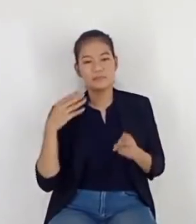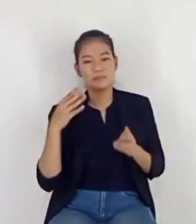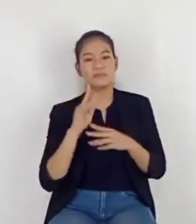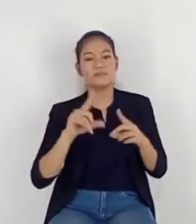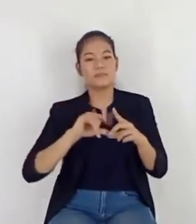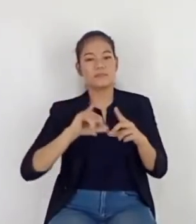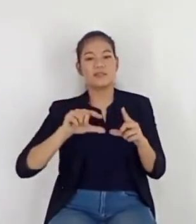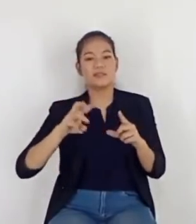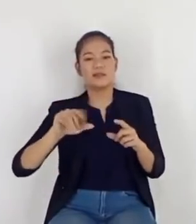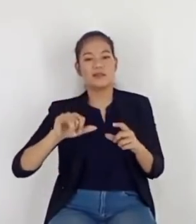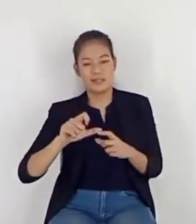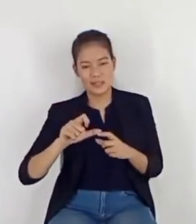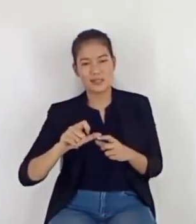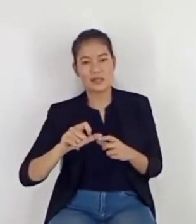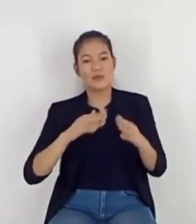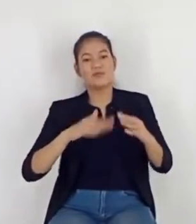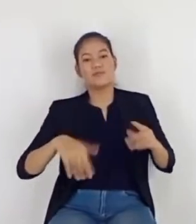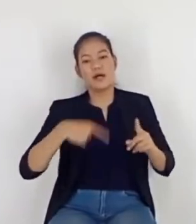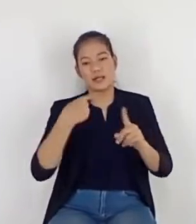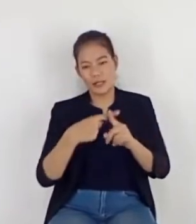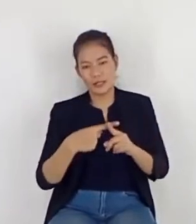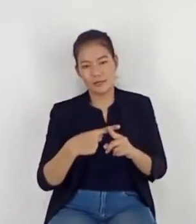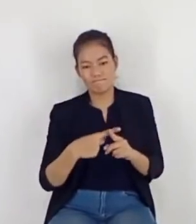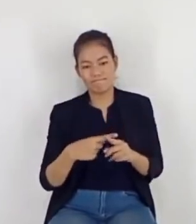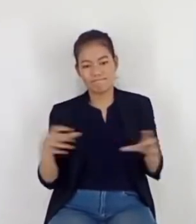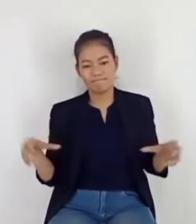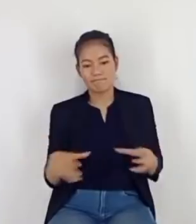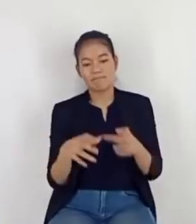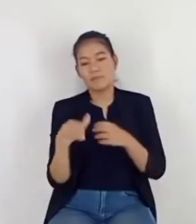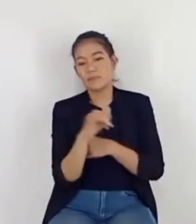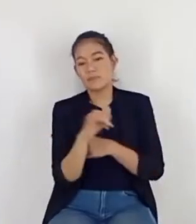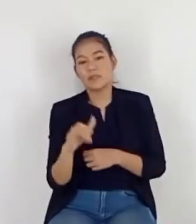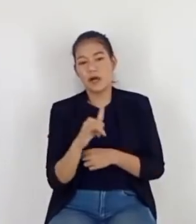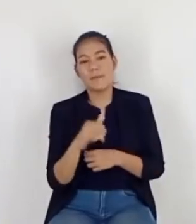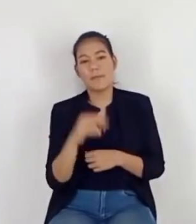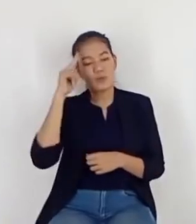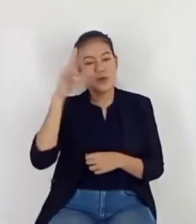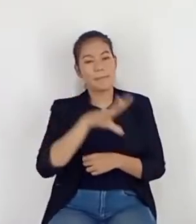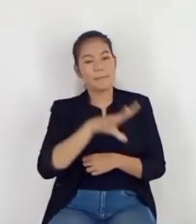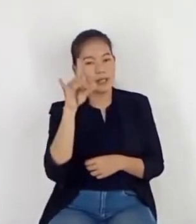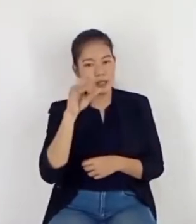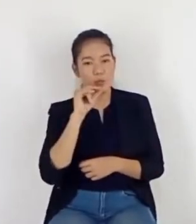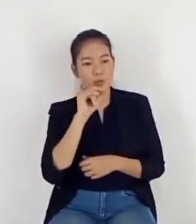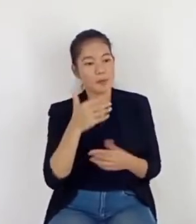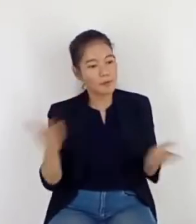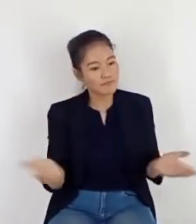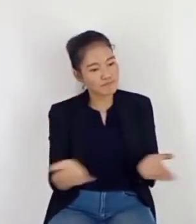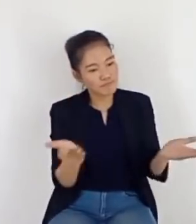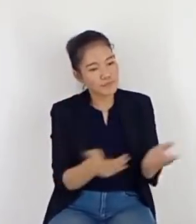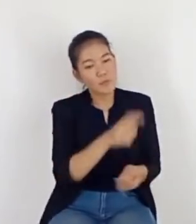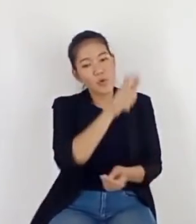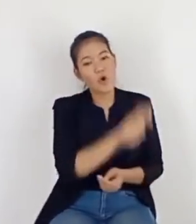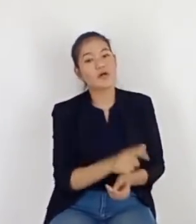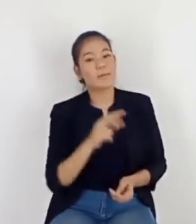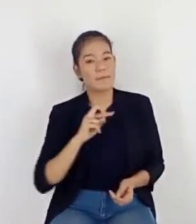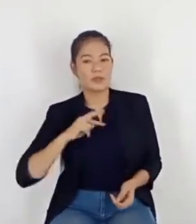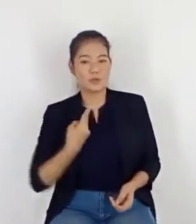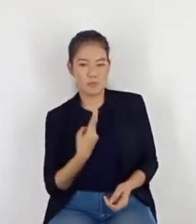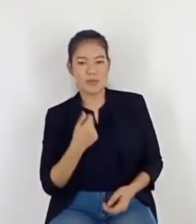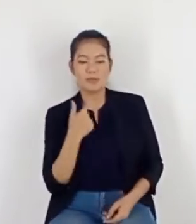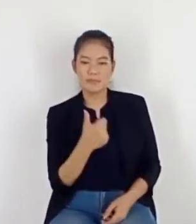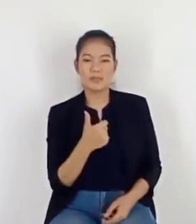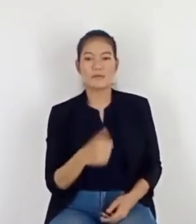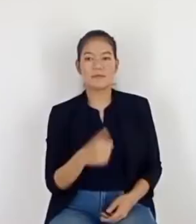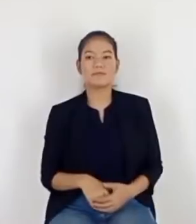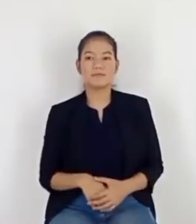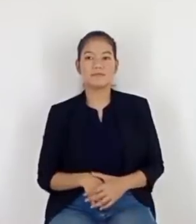tugas gereja. Bersama kita menjadi utusan Tuhan. Membawa orang menyesali dosanya, dirinya